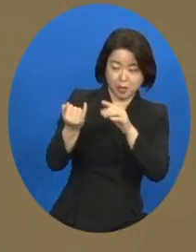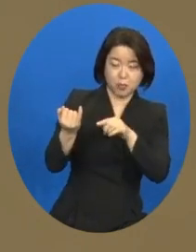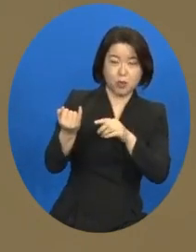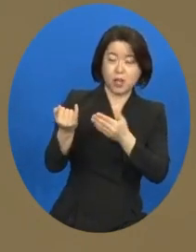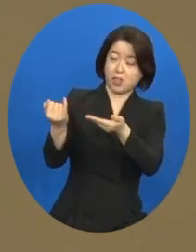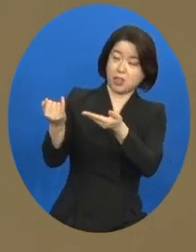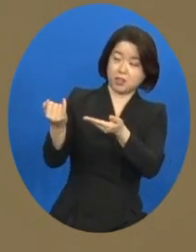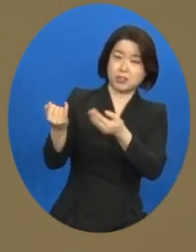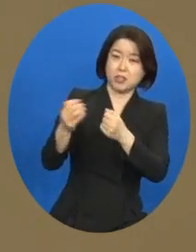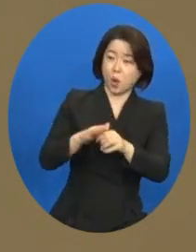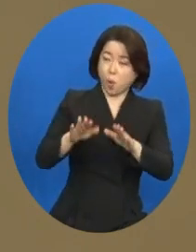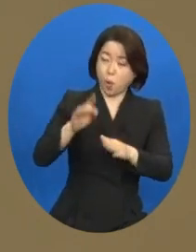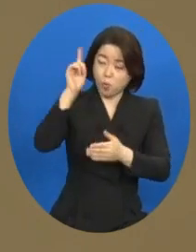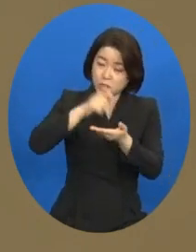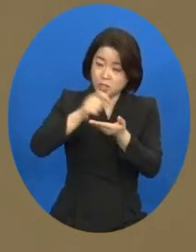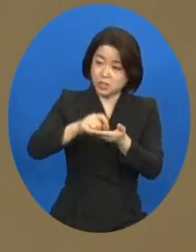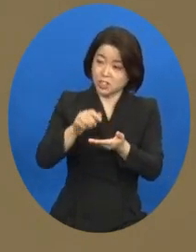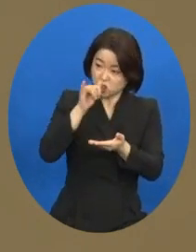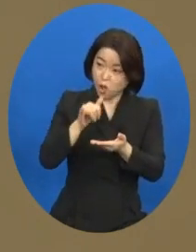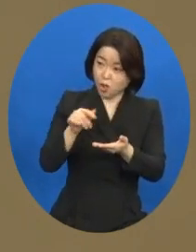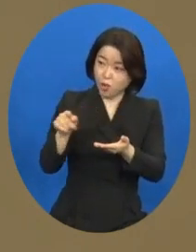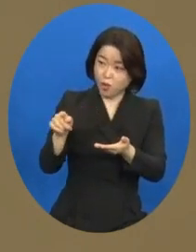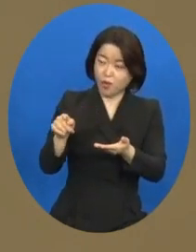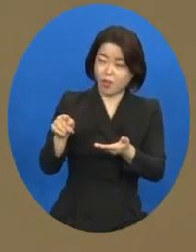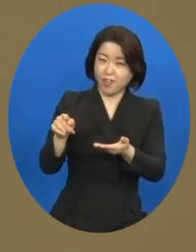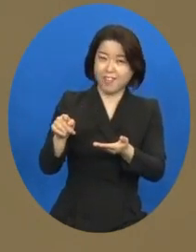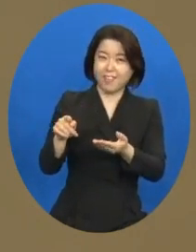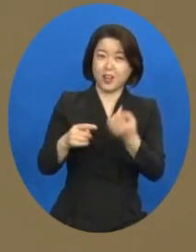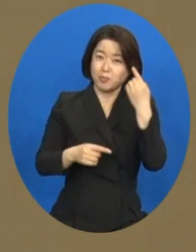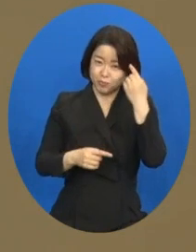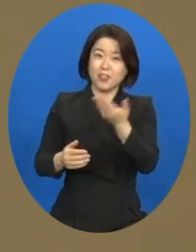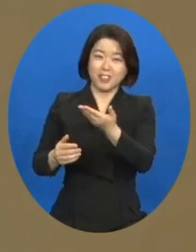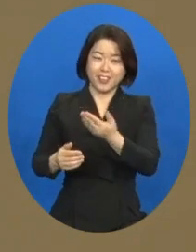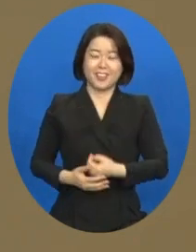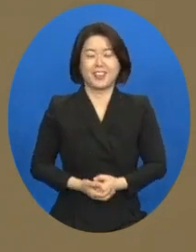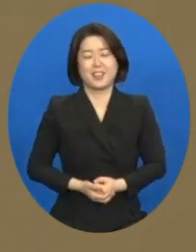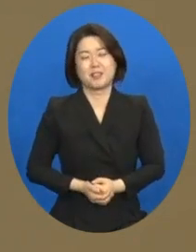당신 오늘 일기 썼어? 이렇게.